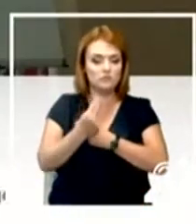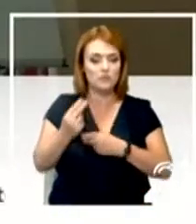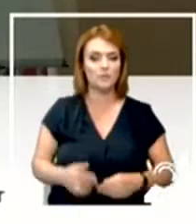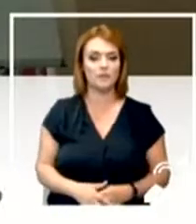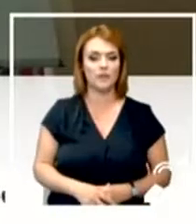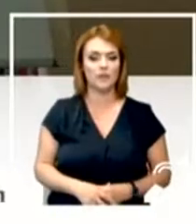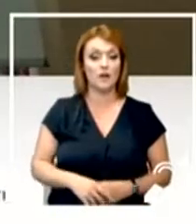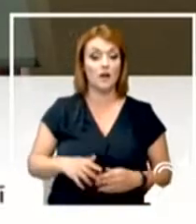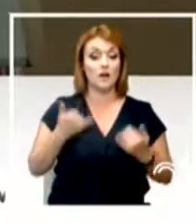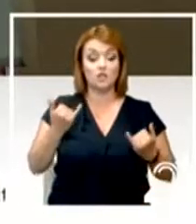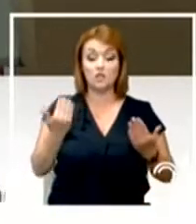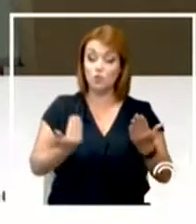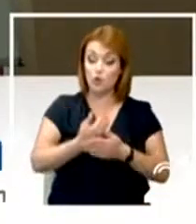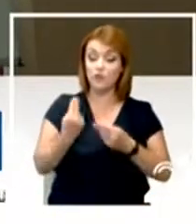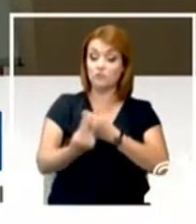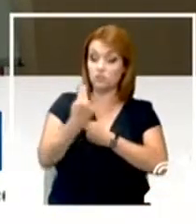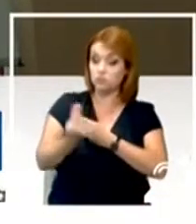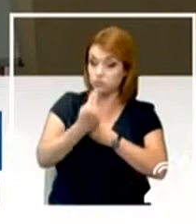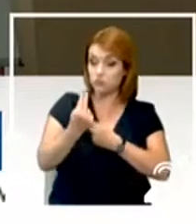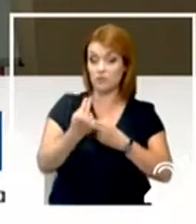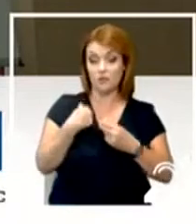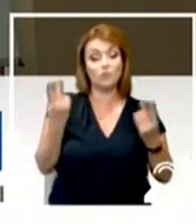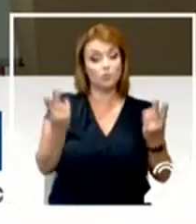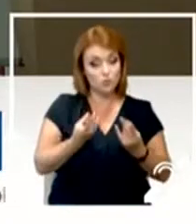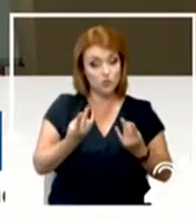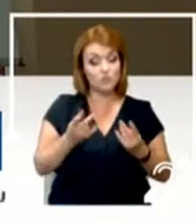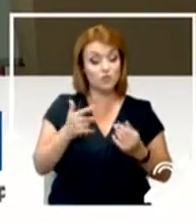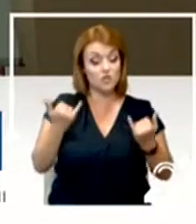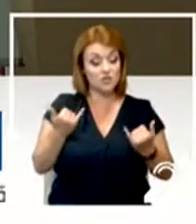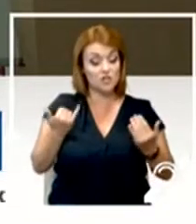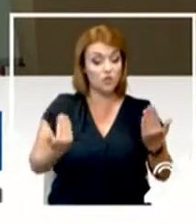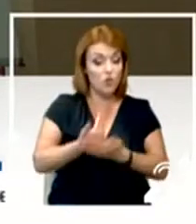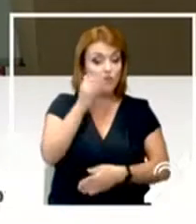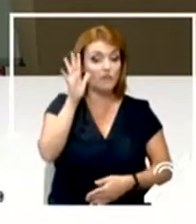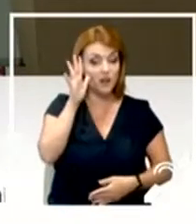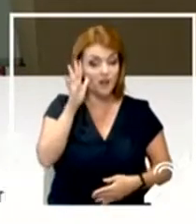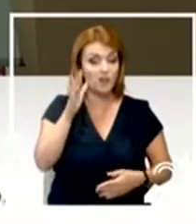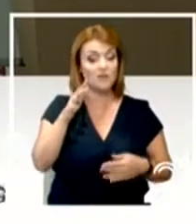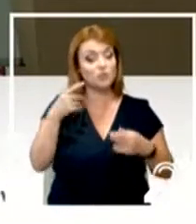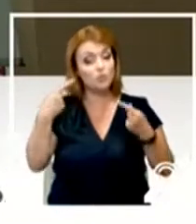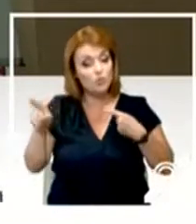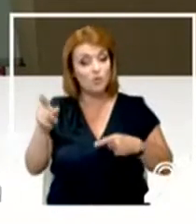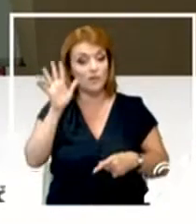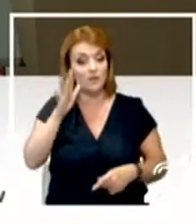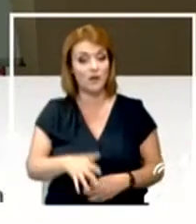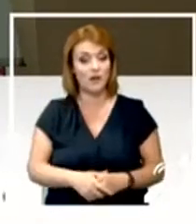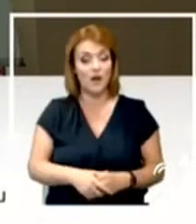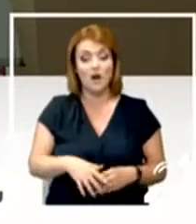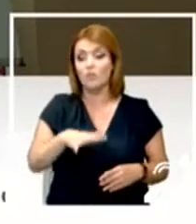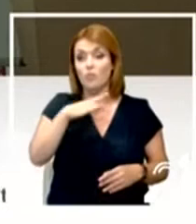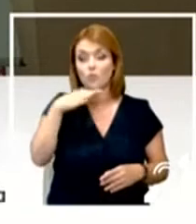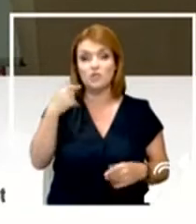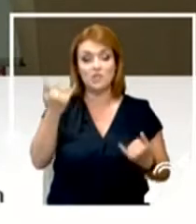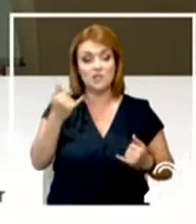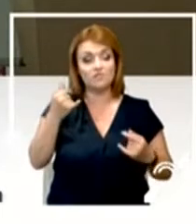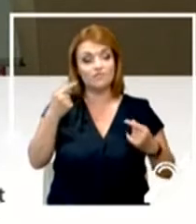de care avem nevoie în timpurile noastre de acum, pentru că mulți tineri se pierd, nu știu